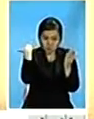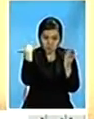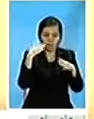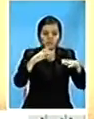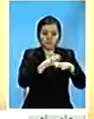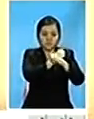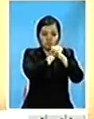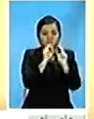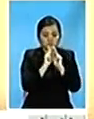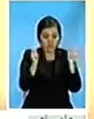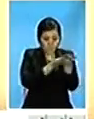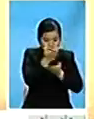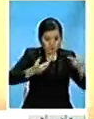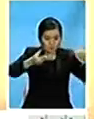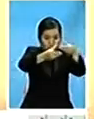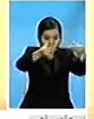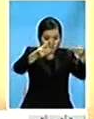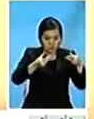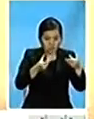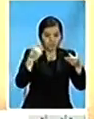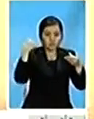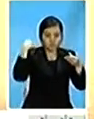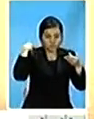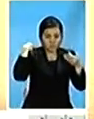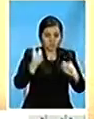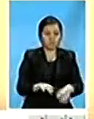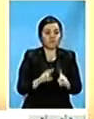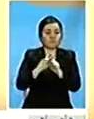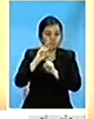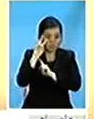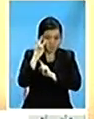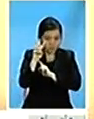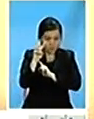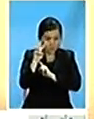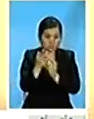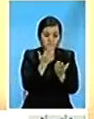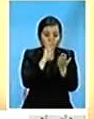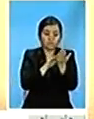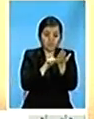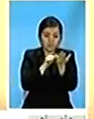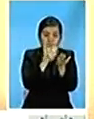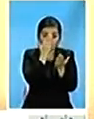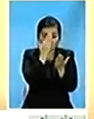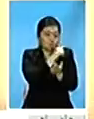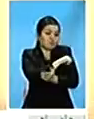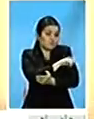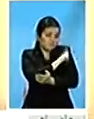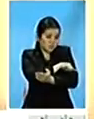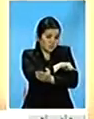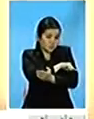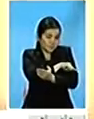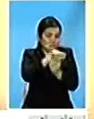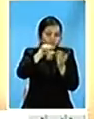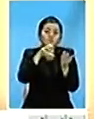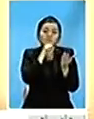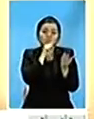ของคณะกรรมการวิสามัญเอกสารเล่มที่2ปกสีขาวคาดสีส้มเป็นเอกสารร่างพระ